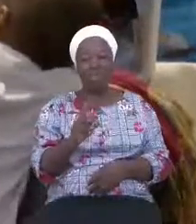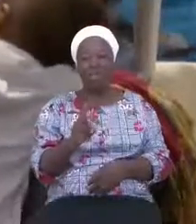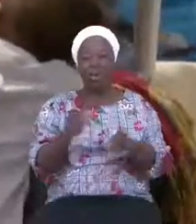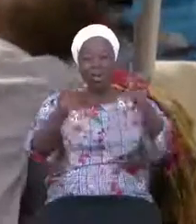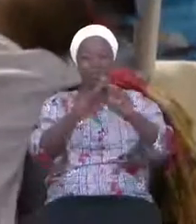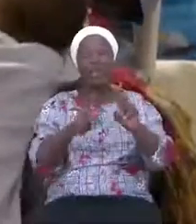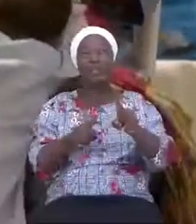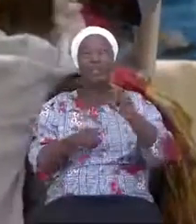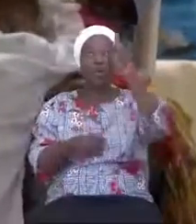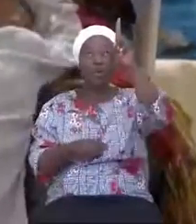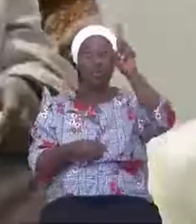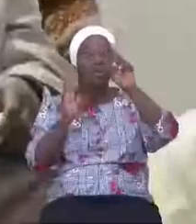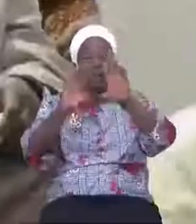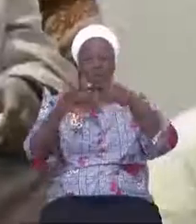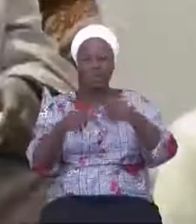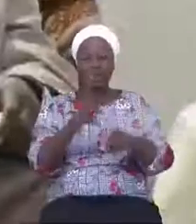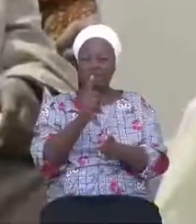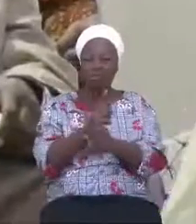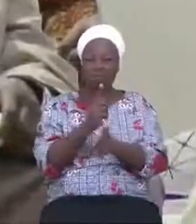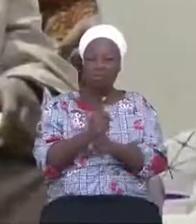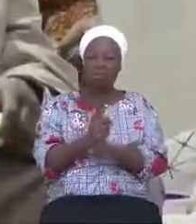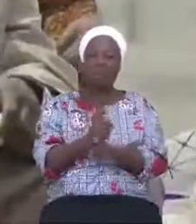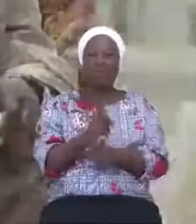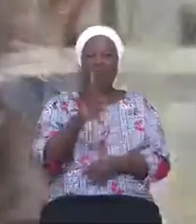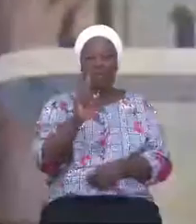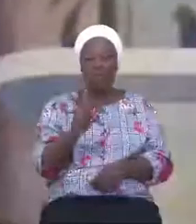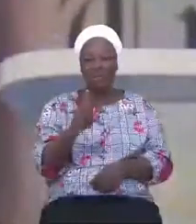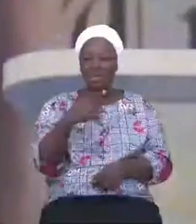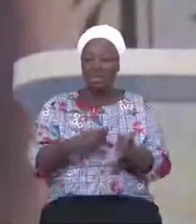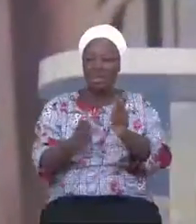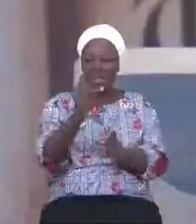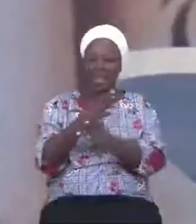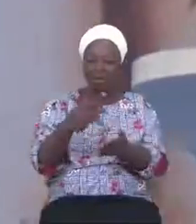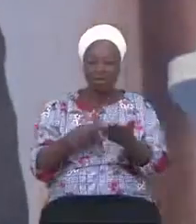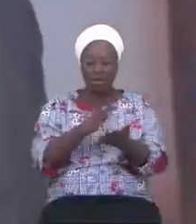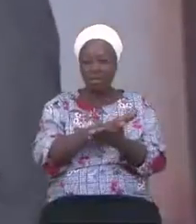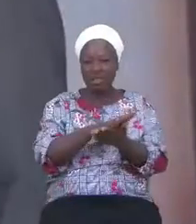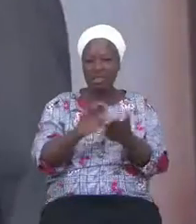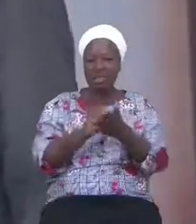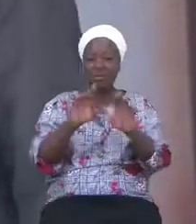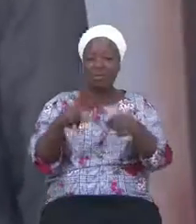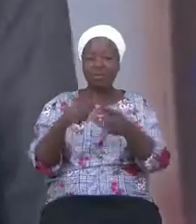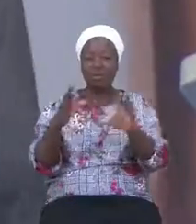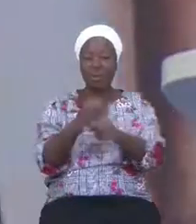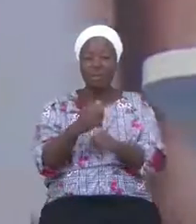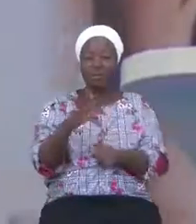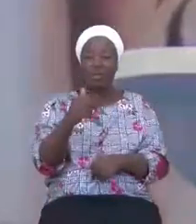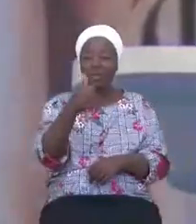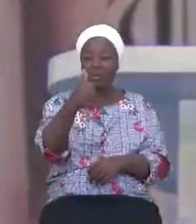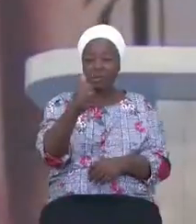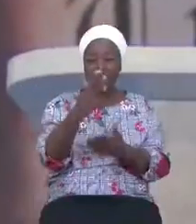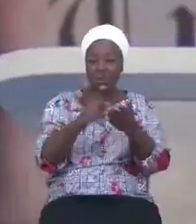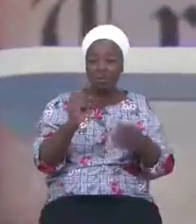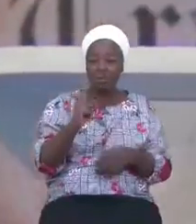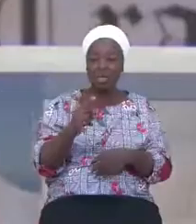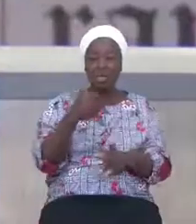donnera l'original. Vous savez, le type de justice que tu vas chercher de toi-même quelque part,